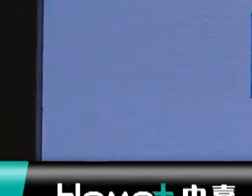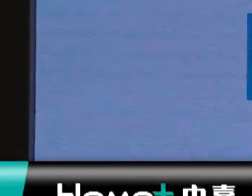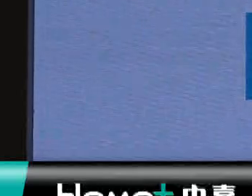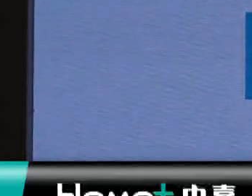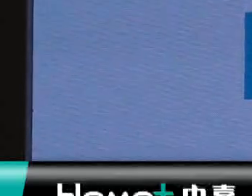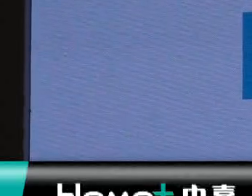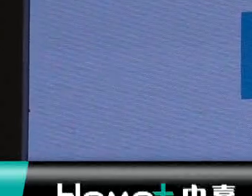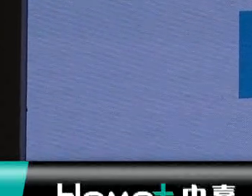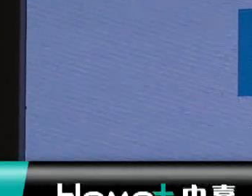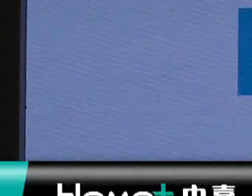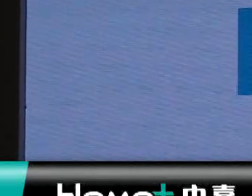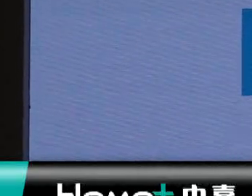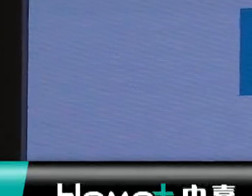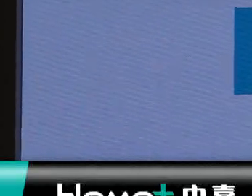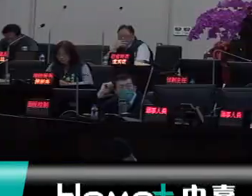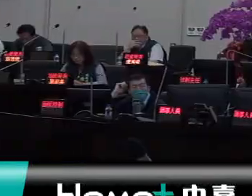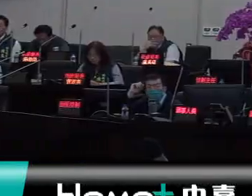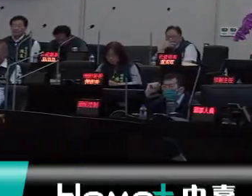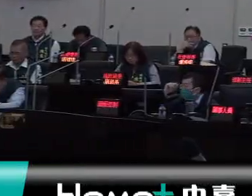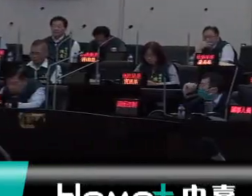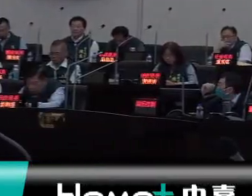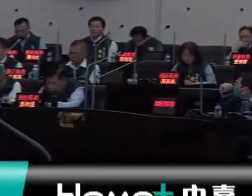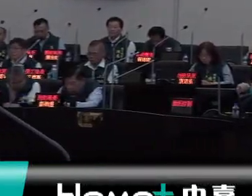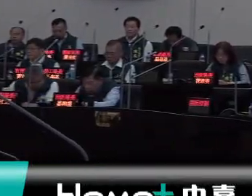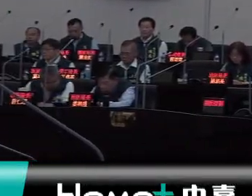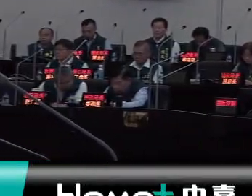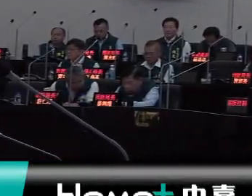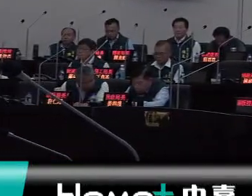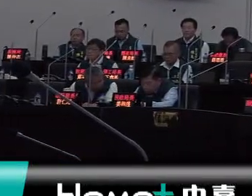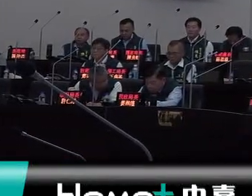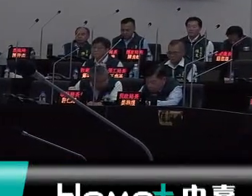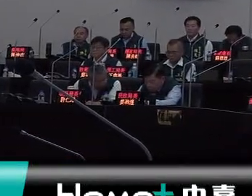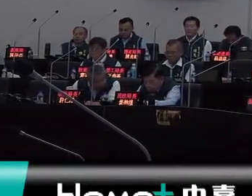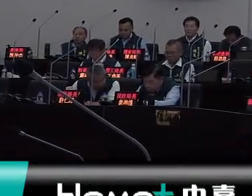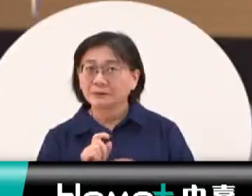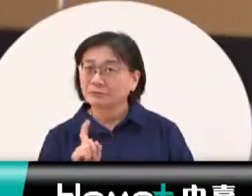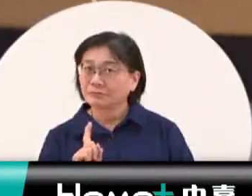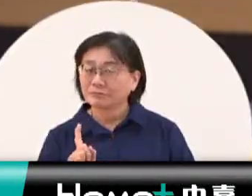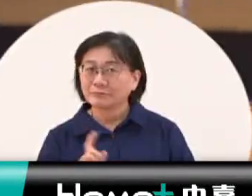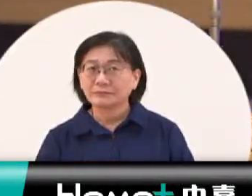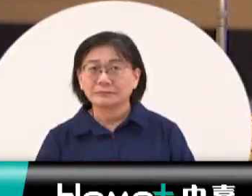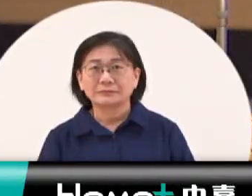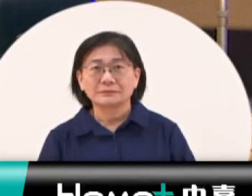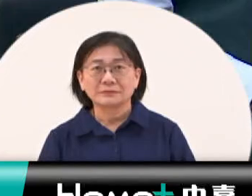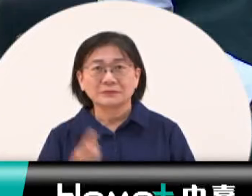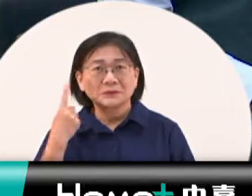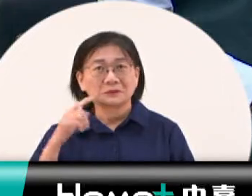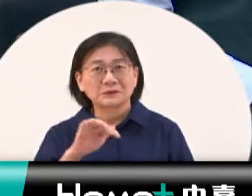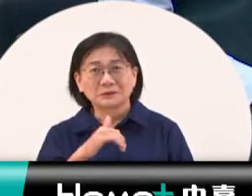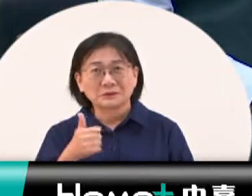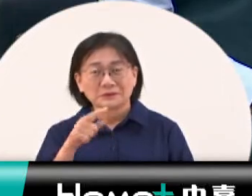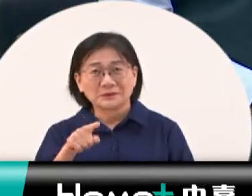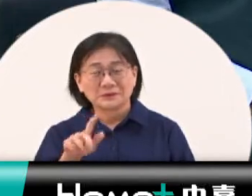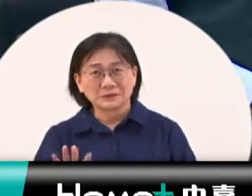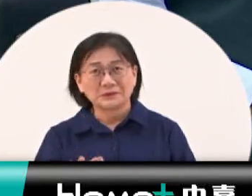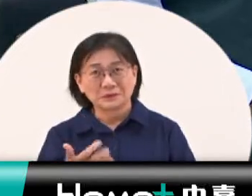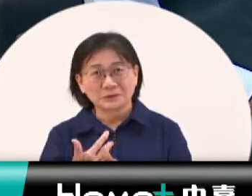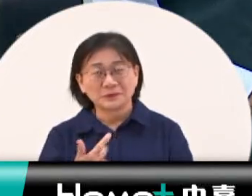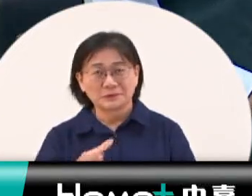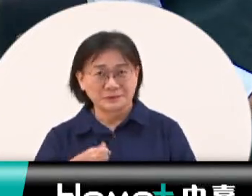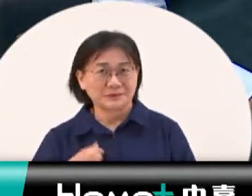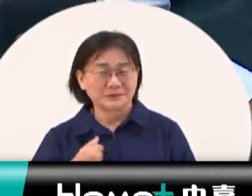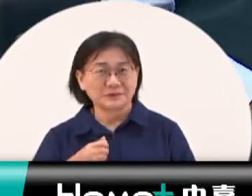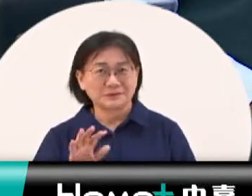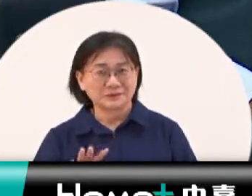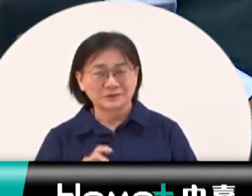区排行榜的调查，台南的成绩也并无理想。议员会中突然问市长：“你今日敢